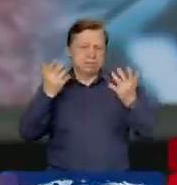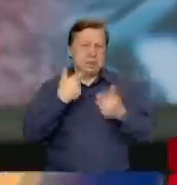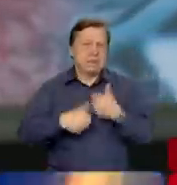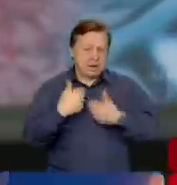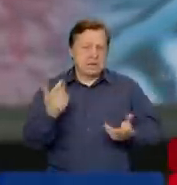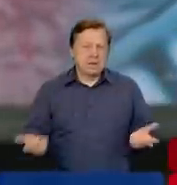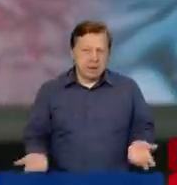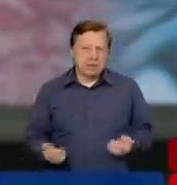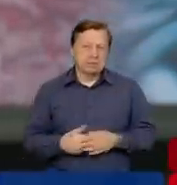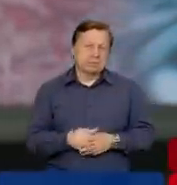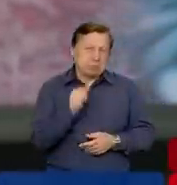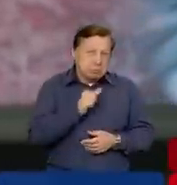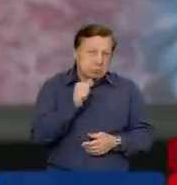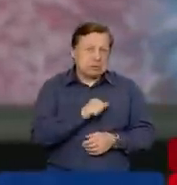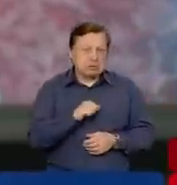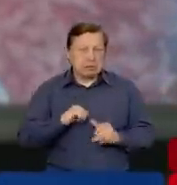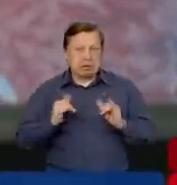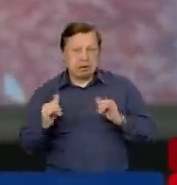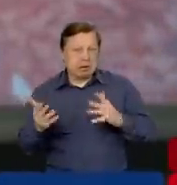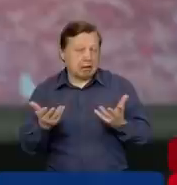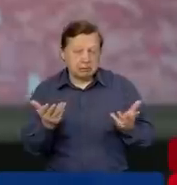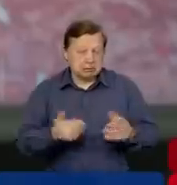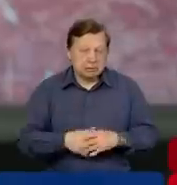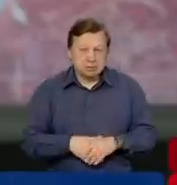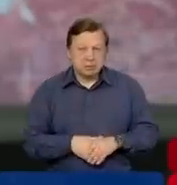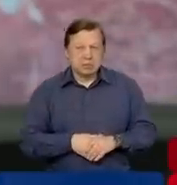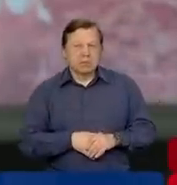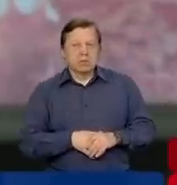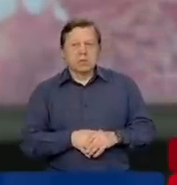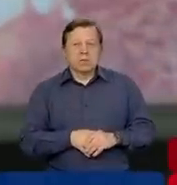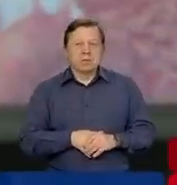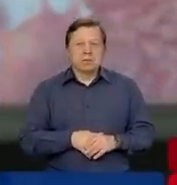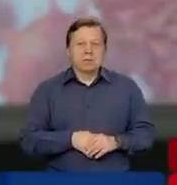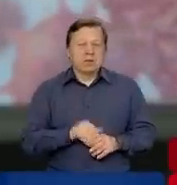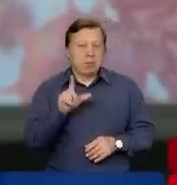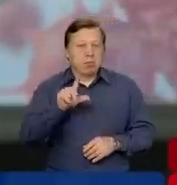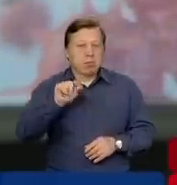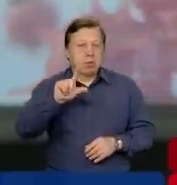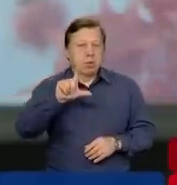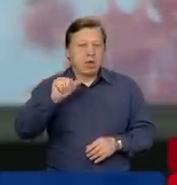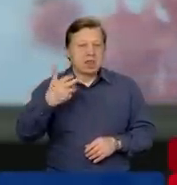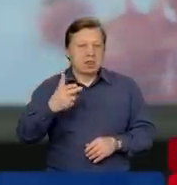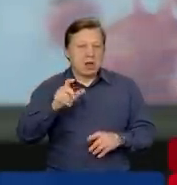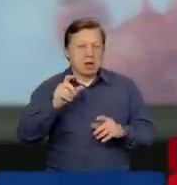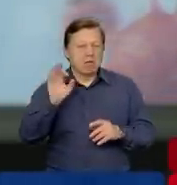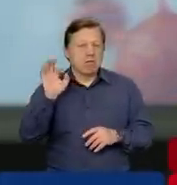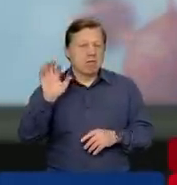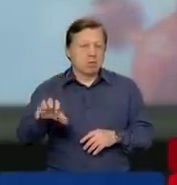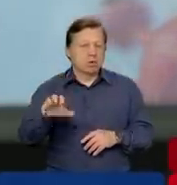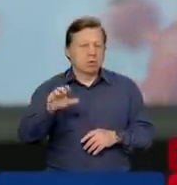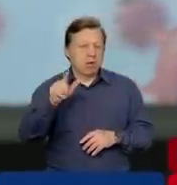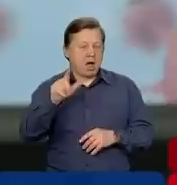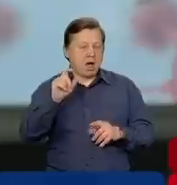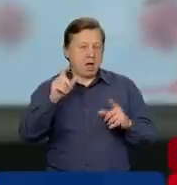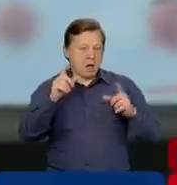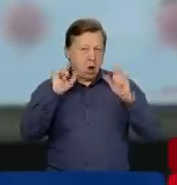go jakoś ogarnąć, chociażby poprzez stosowanie takich płynów do okularów przeciwpotnych. Są